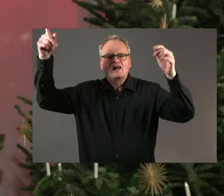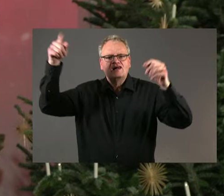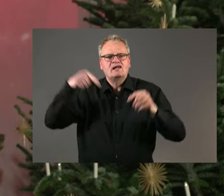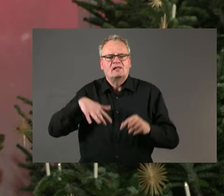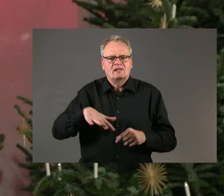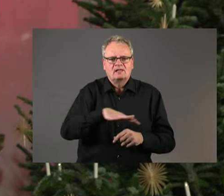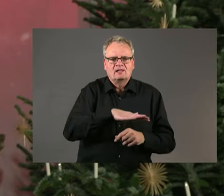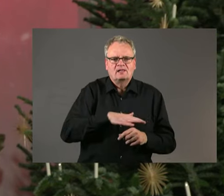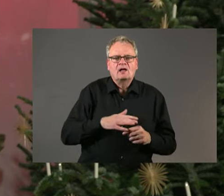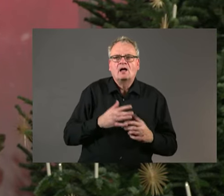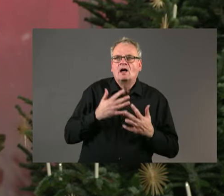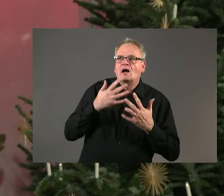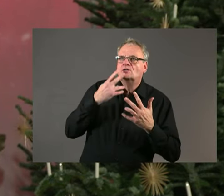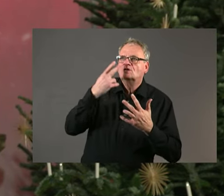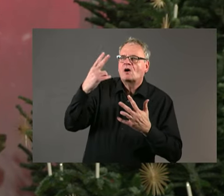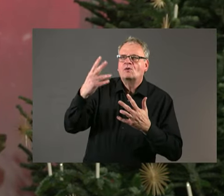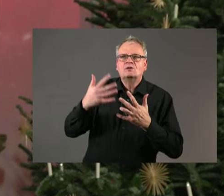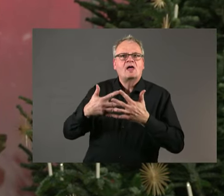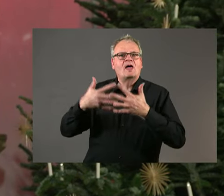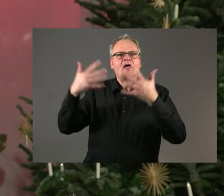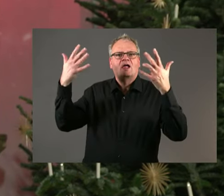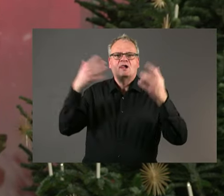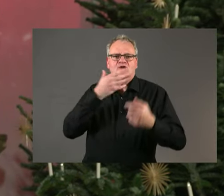wohnen, scheint es hell.